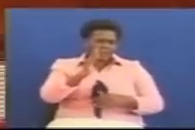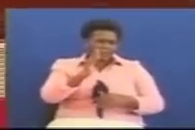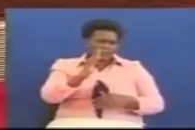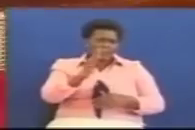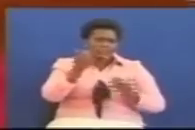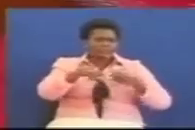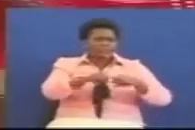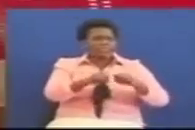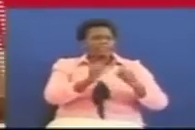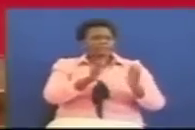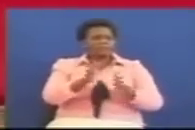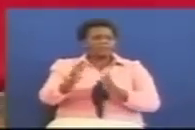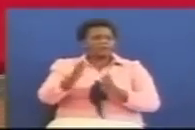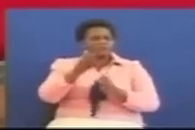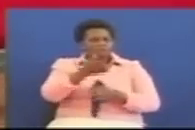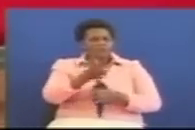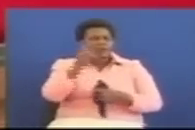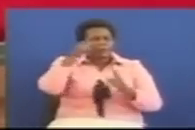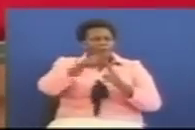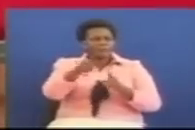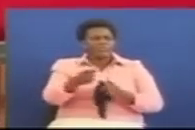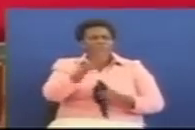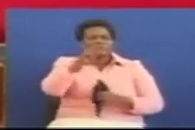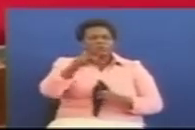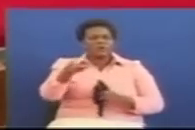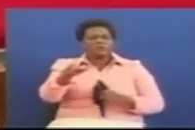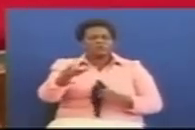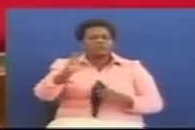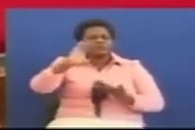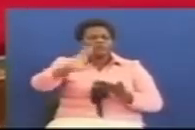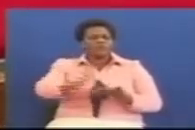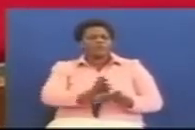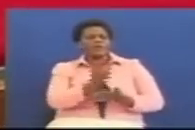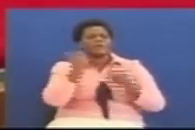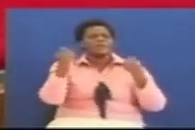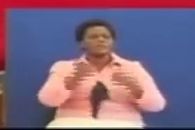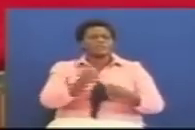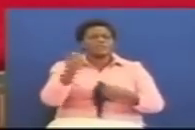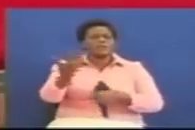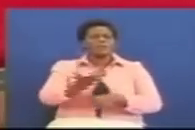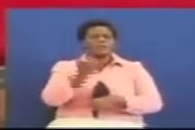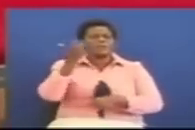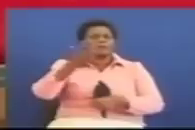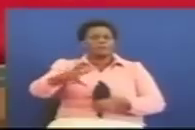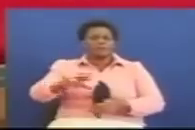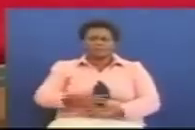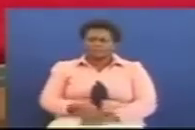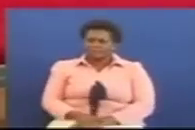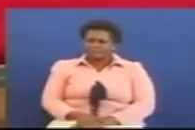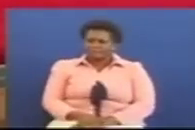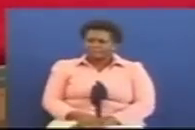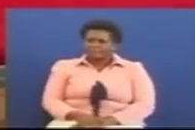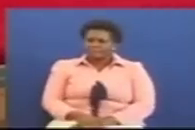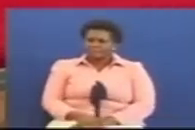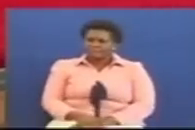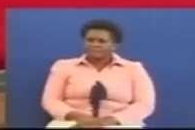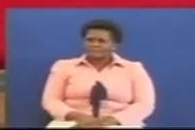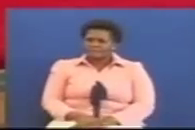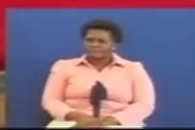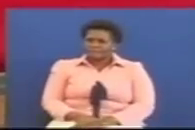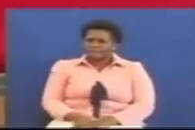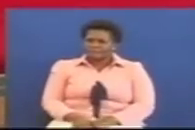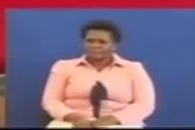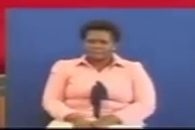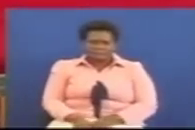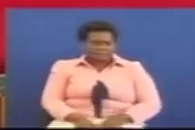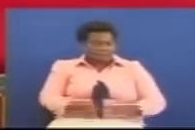kubwa la kukosa huduma ya maji. Swali hilo linaenda kujibiwa na Naibu Waziri Mheshimiwa Juma Awesu. Naomba kujibu swali la Mheshimiwa